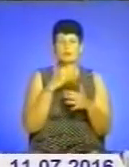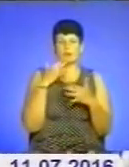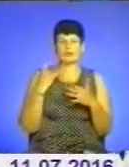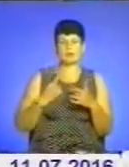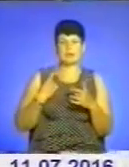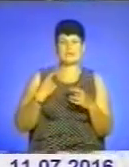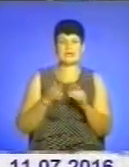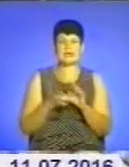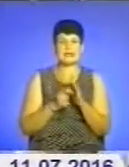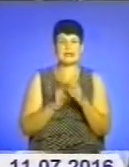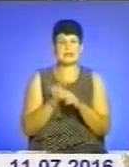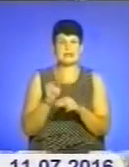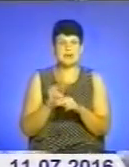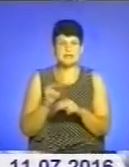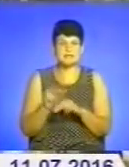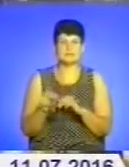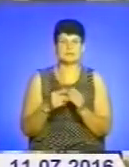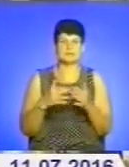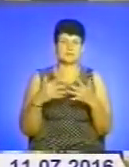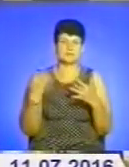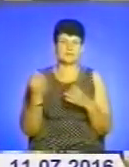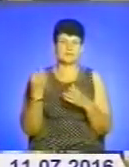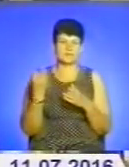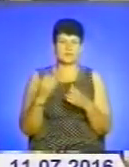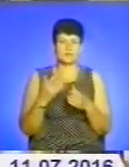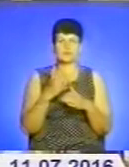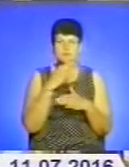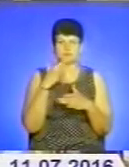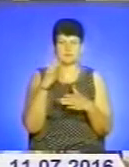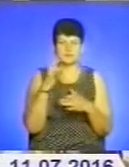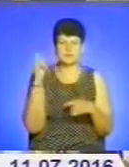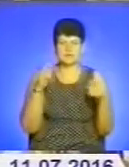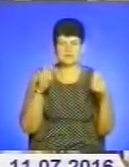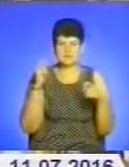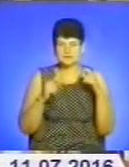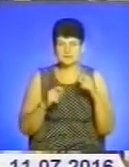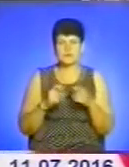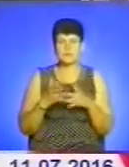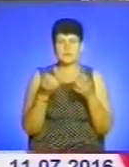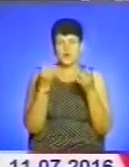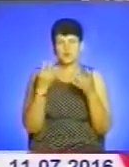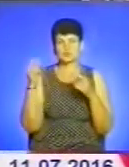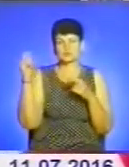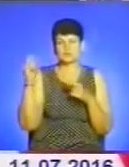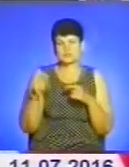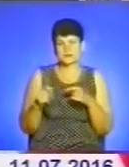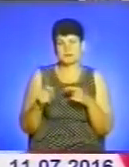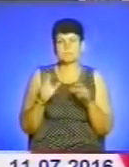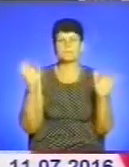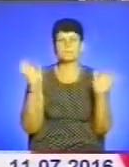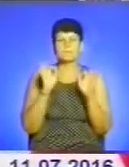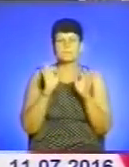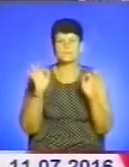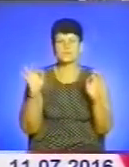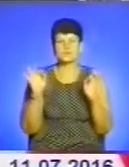хендмейду та туристичними цікавинками. Ми вже вкотре на фестивалі, приїжджаємо не просто пофестивалити, бо, скажімо, не музикою